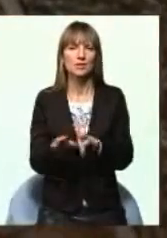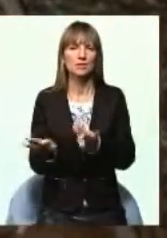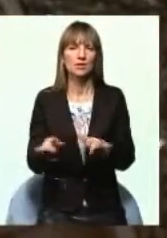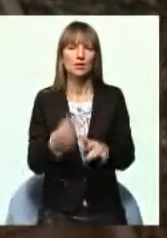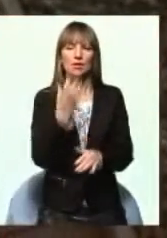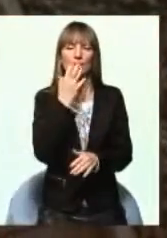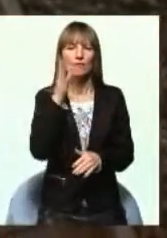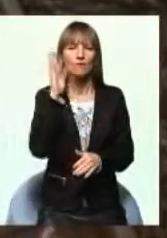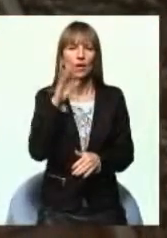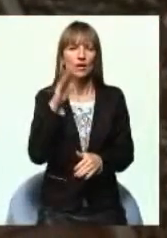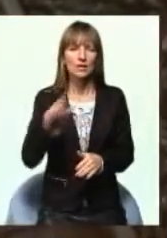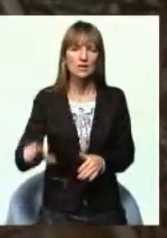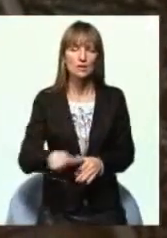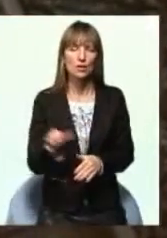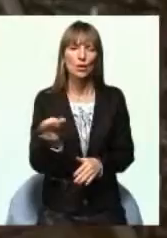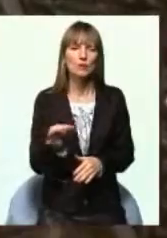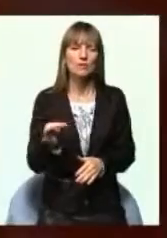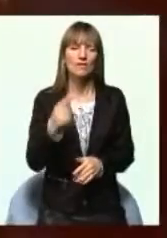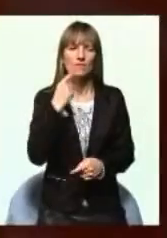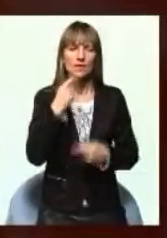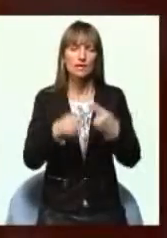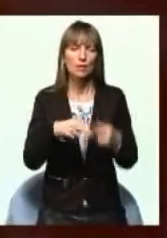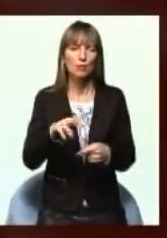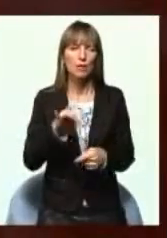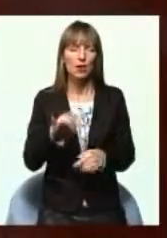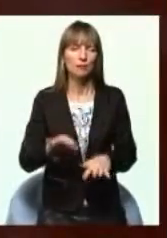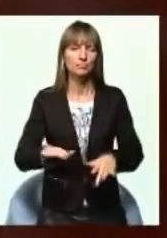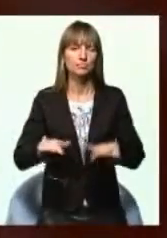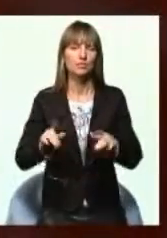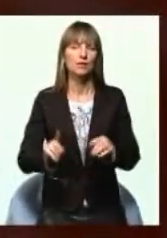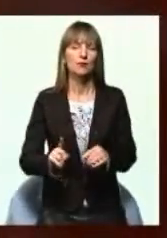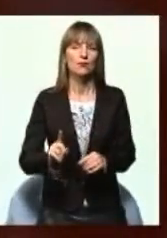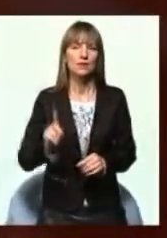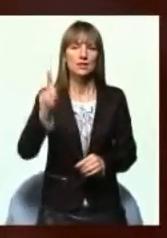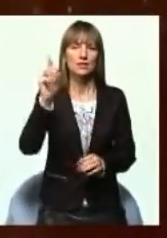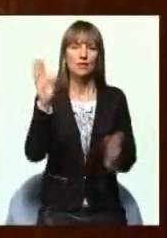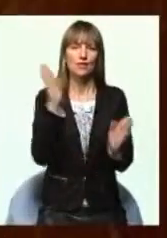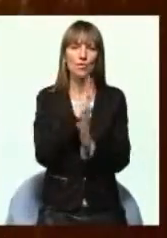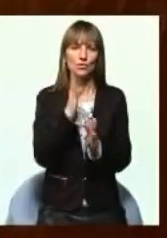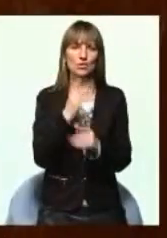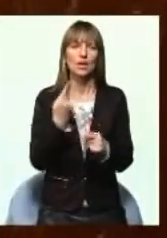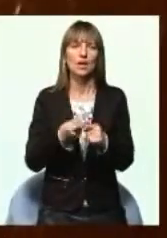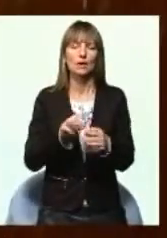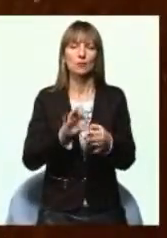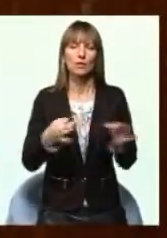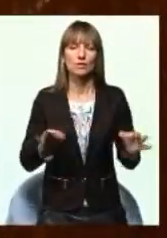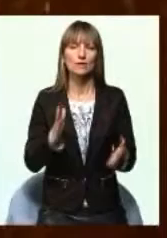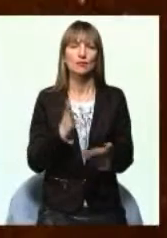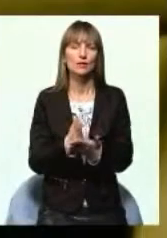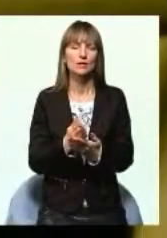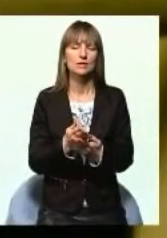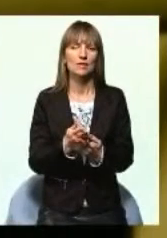з поверхні морів і річок постійно випаровується, і водяна пара піднімається високо у повітря. Цей процес